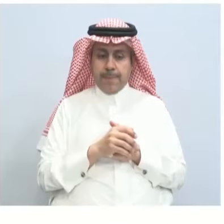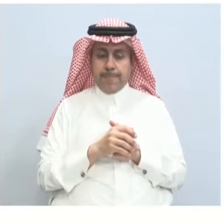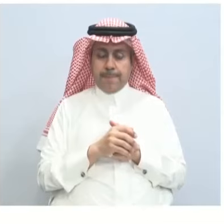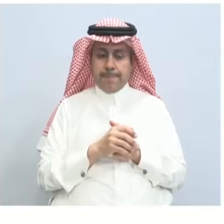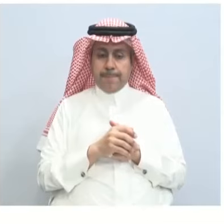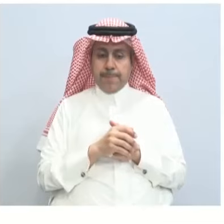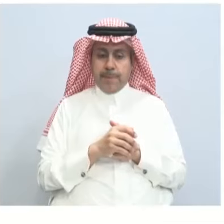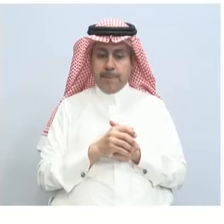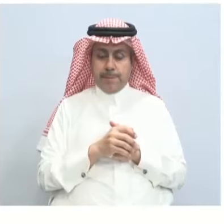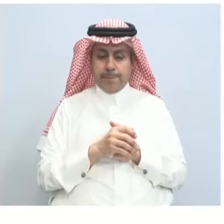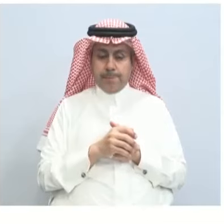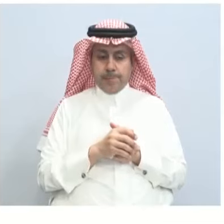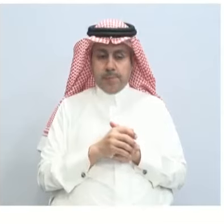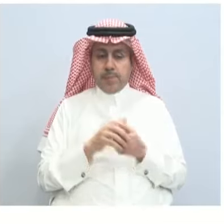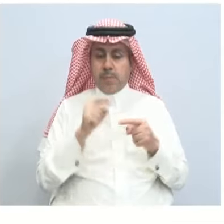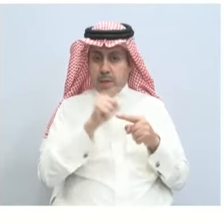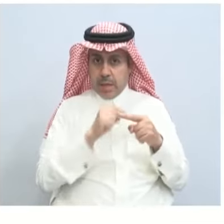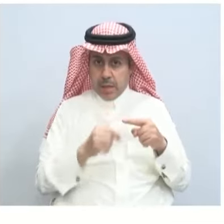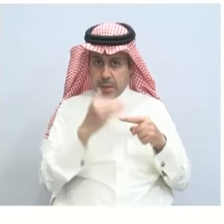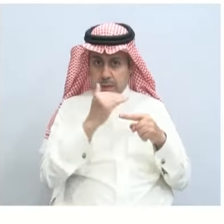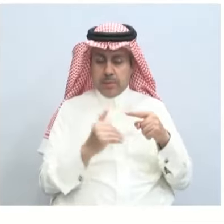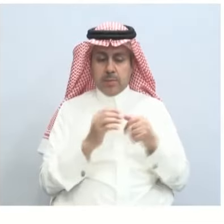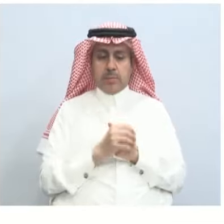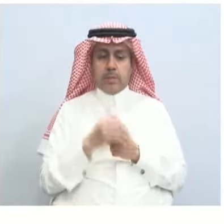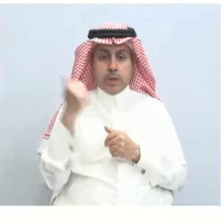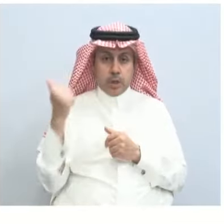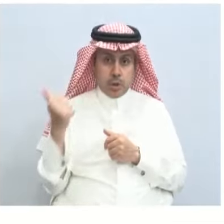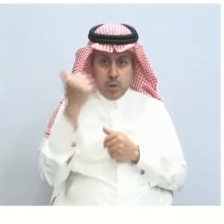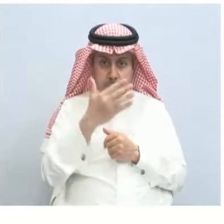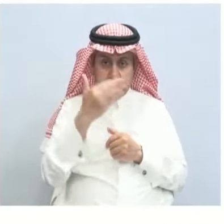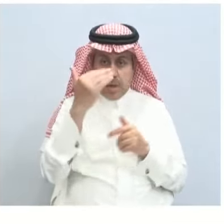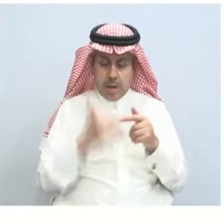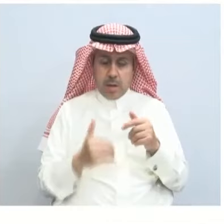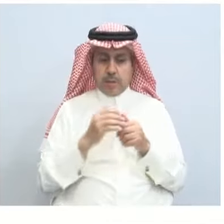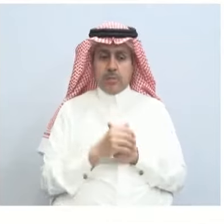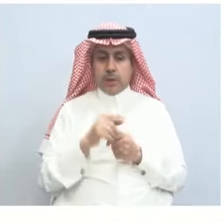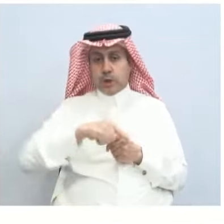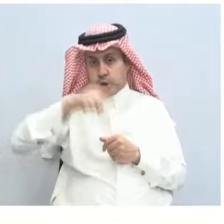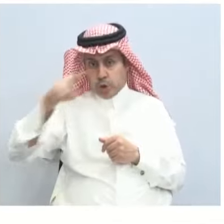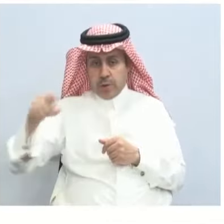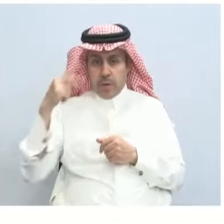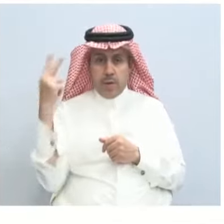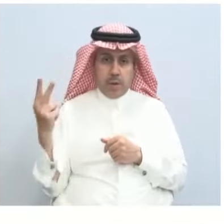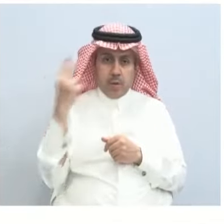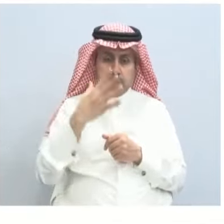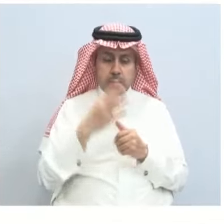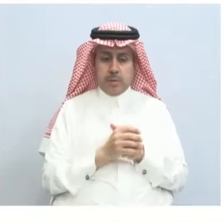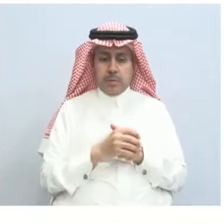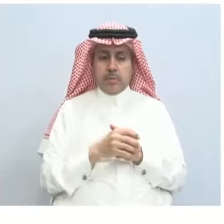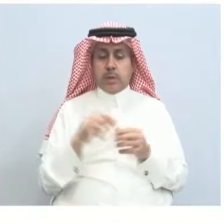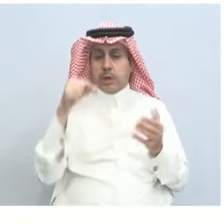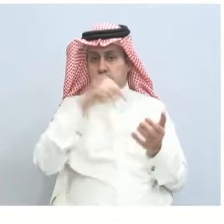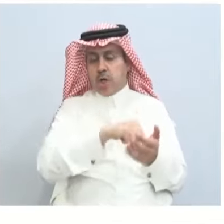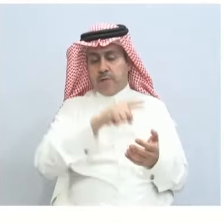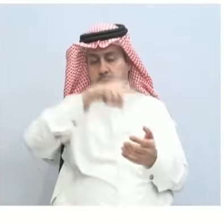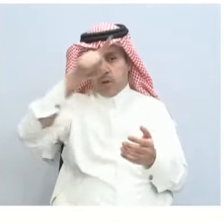كوساين نفتح كسر الان 56 على جذر 52 ممكن تدخلهم في جذر